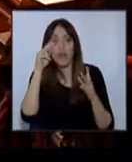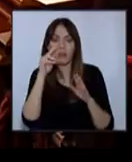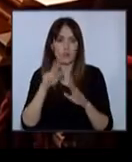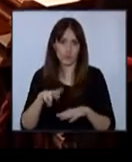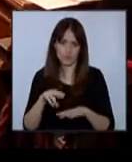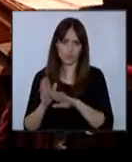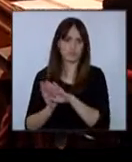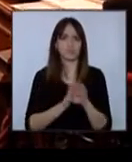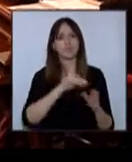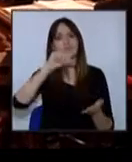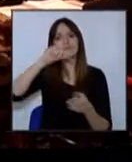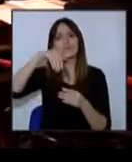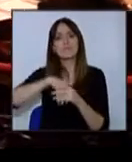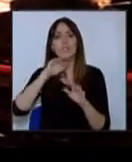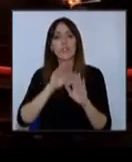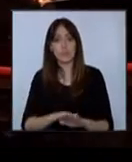favor de la moció?